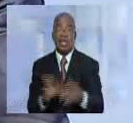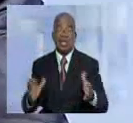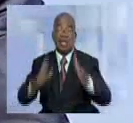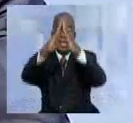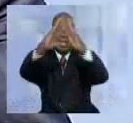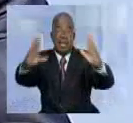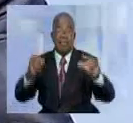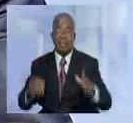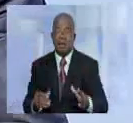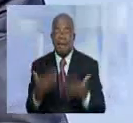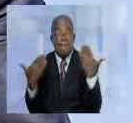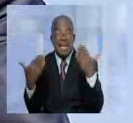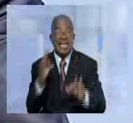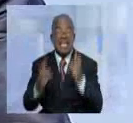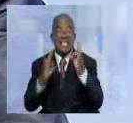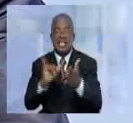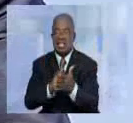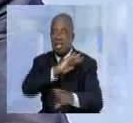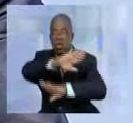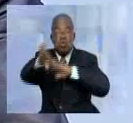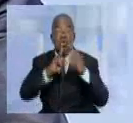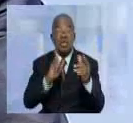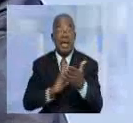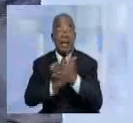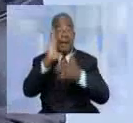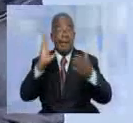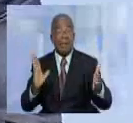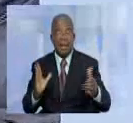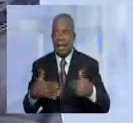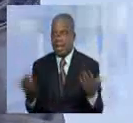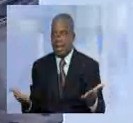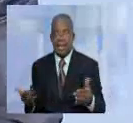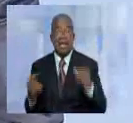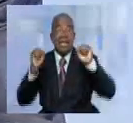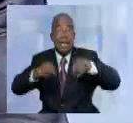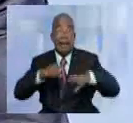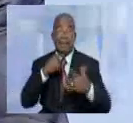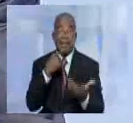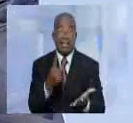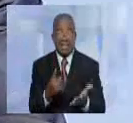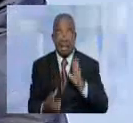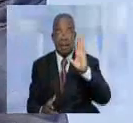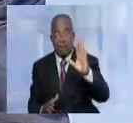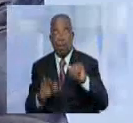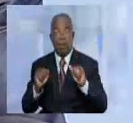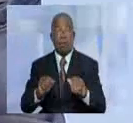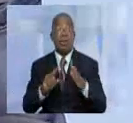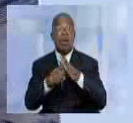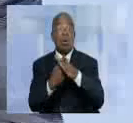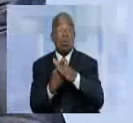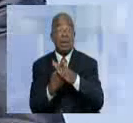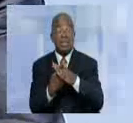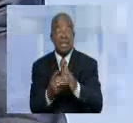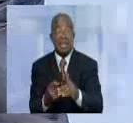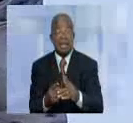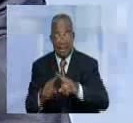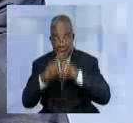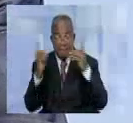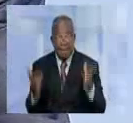conforme. Et on prend un entrepreneur pour construire, mais qualifié. Mais qu'est-ce qui se passe? Ça, c'est le processus normal, mais ce qui se